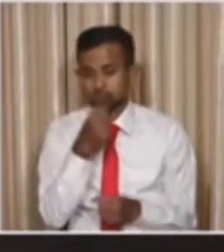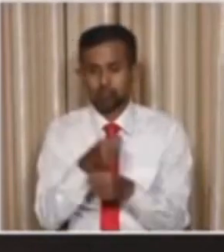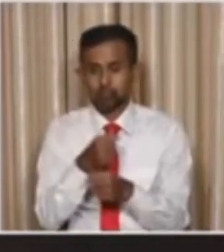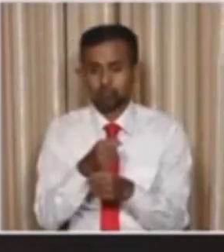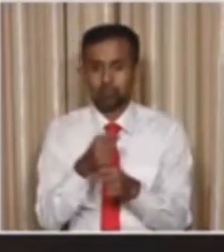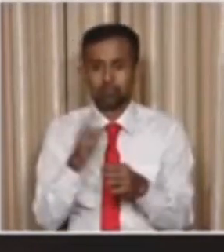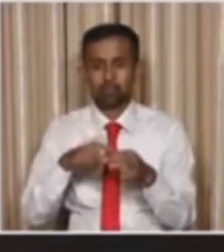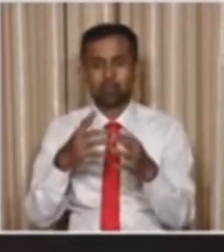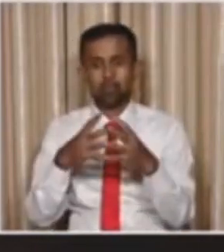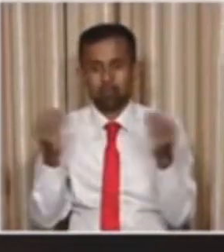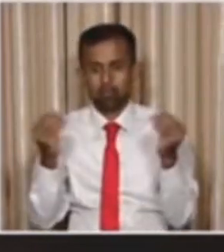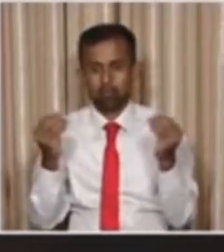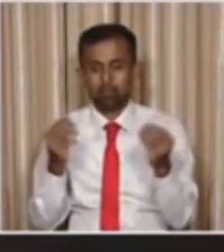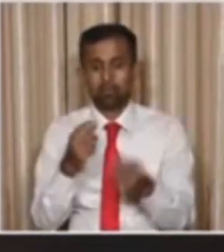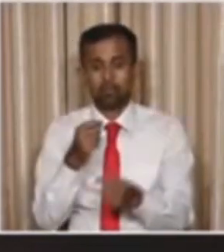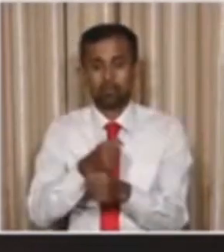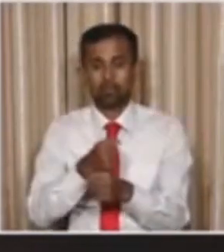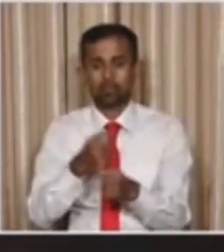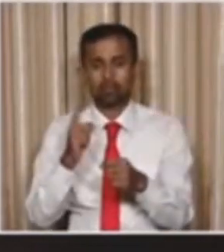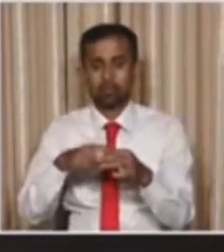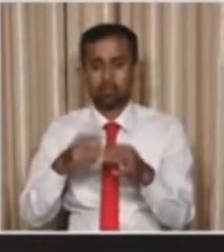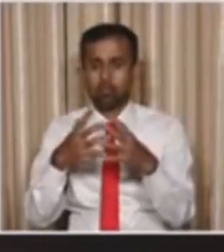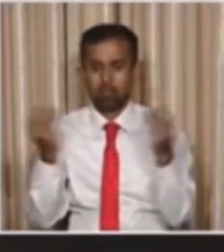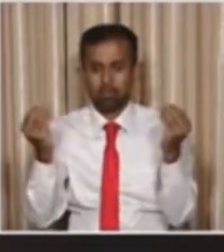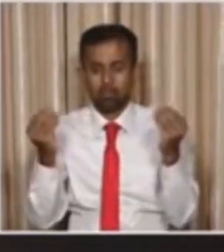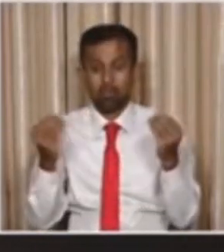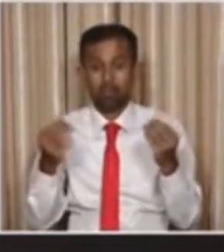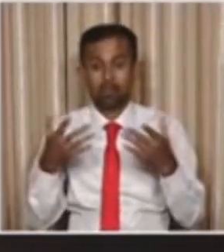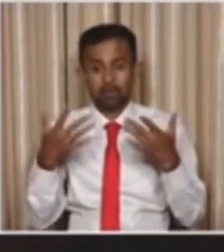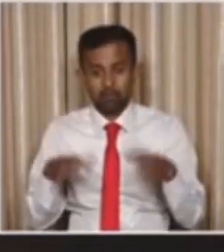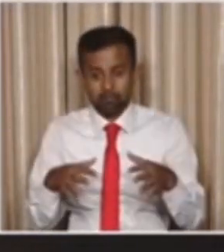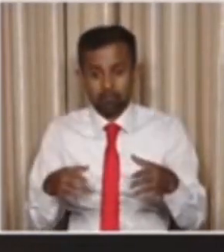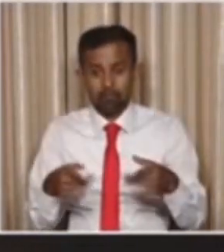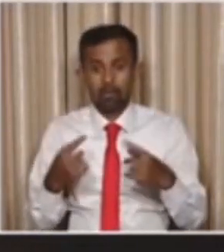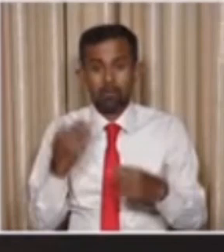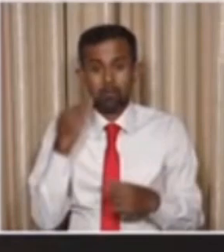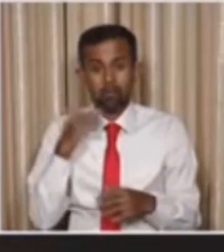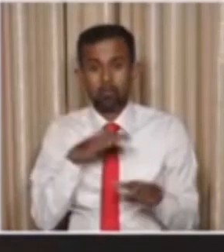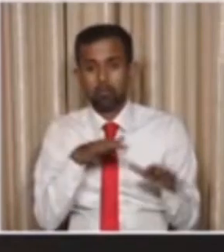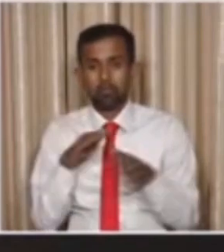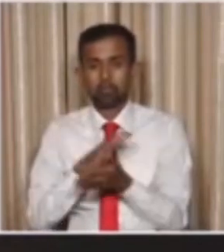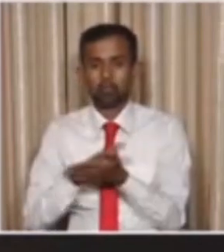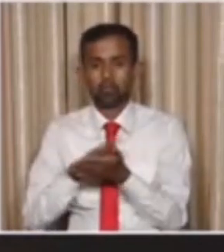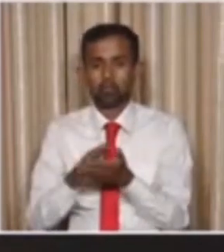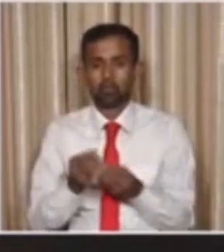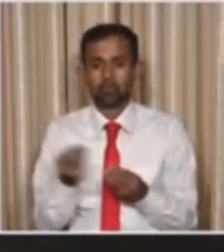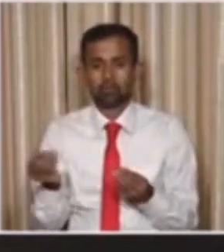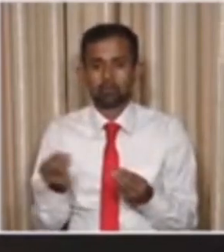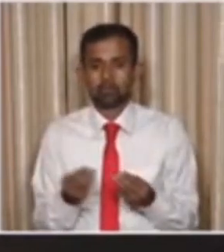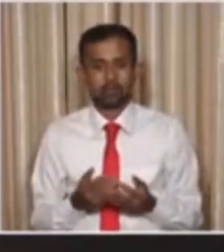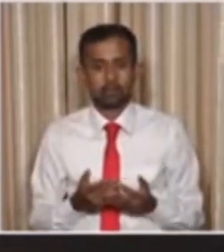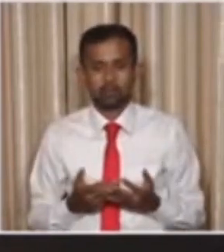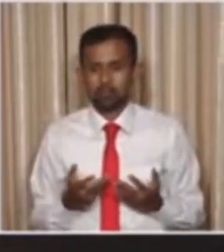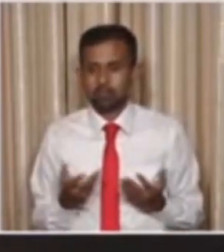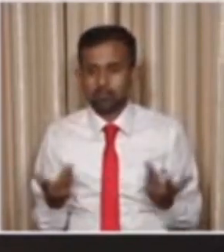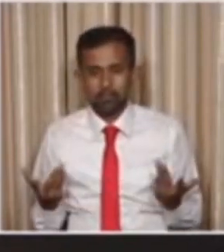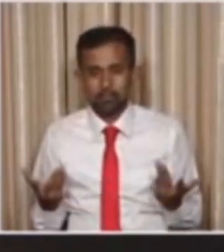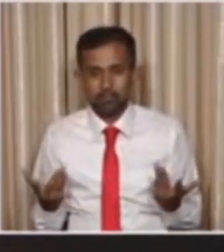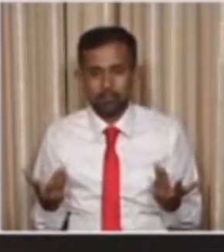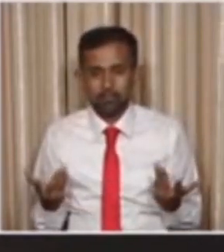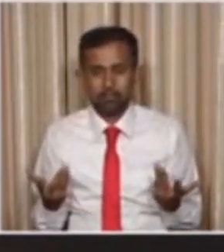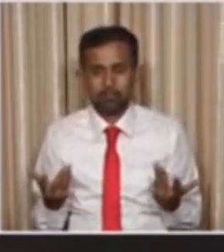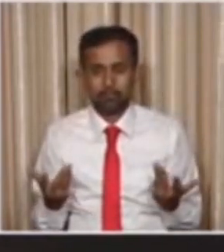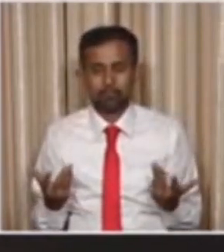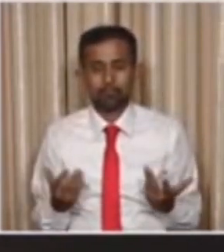බේර ගන්න ඉස්සෙල්ලා ආණ්ඩුව එක බේර ගන්න ඒක බේරගෙන මේ රටේ මිනිස්සු වෙනුවෙන් වැඩ කරන්න එහෙම නැතුව මේ දැන්